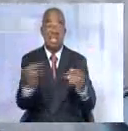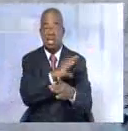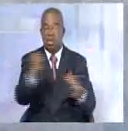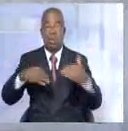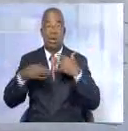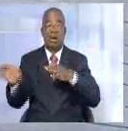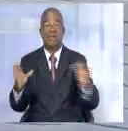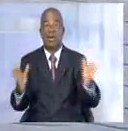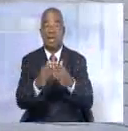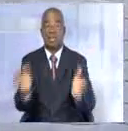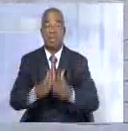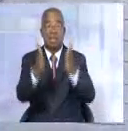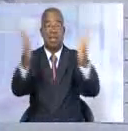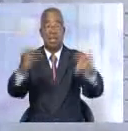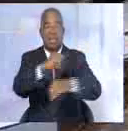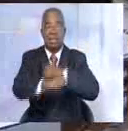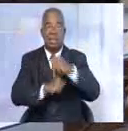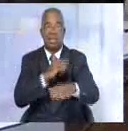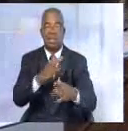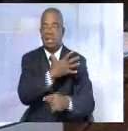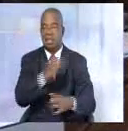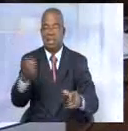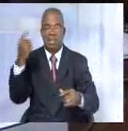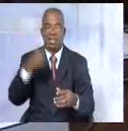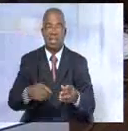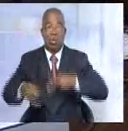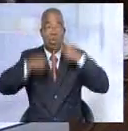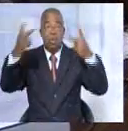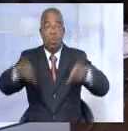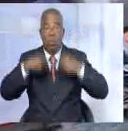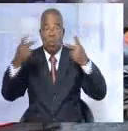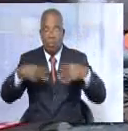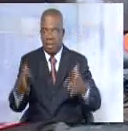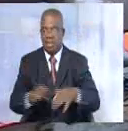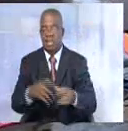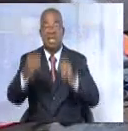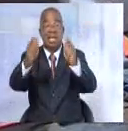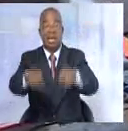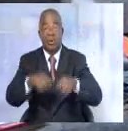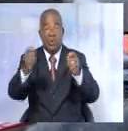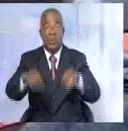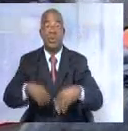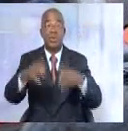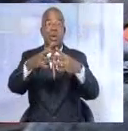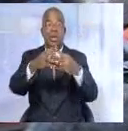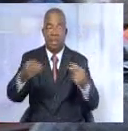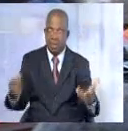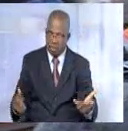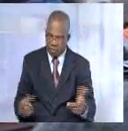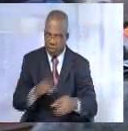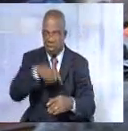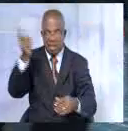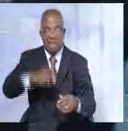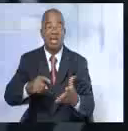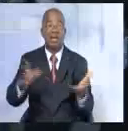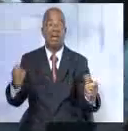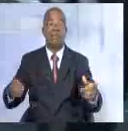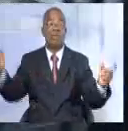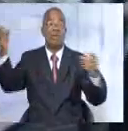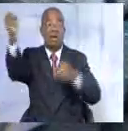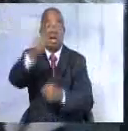interprofessionnelle du coton a planché sur la restitution de plusieurs séries d'études portant, entre autres, sur la mise en place d'un système d'accompagnement dans